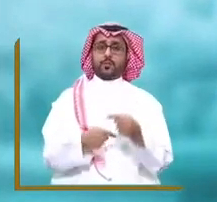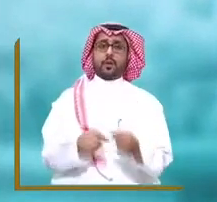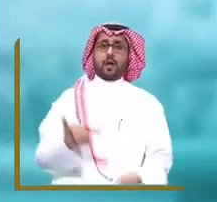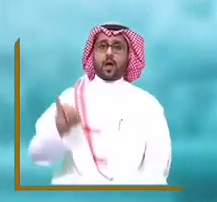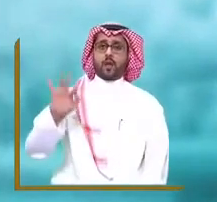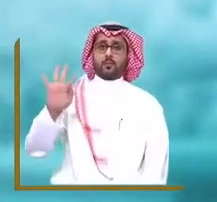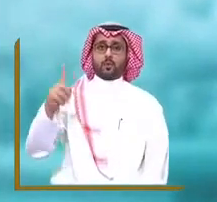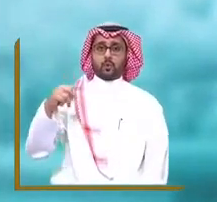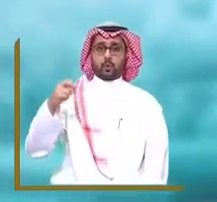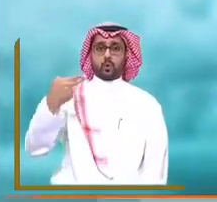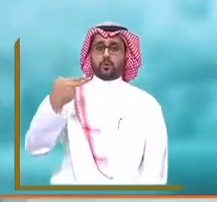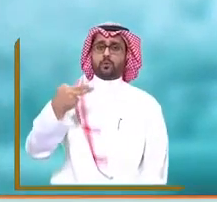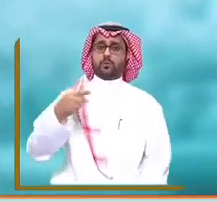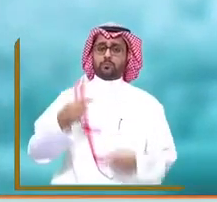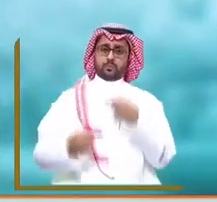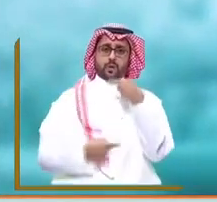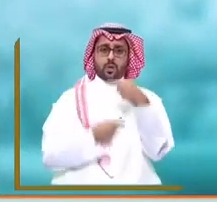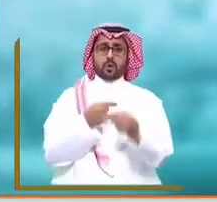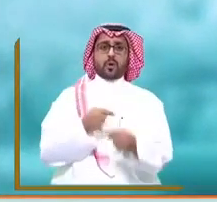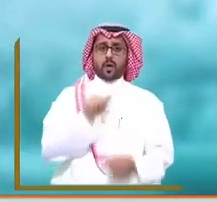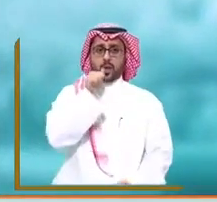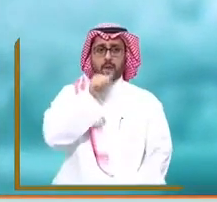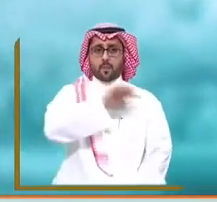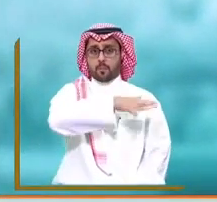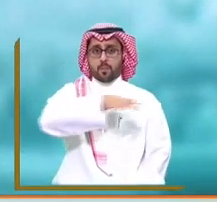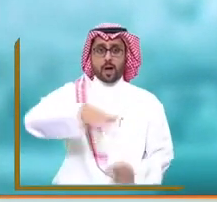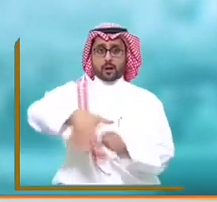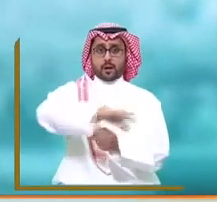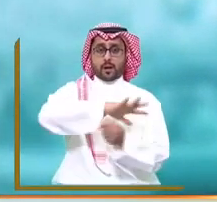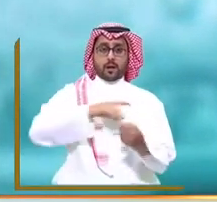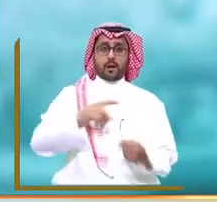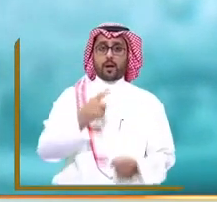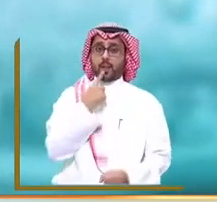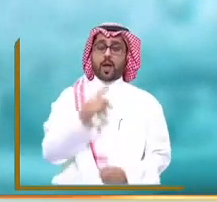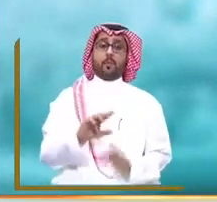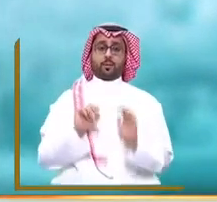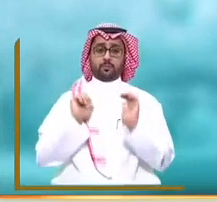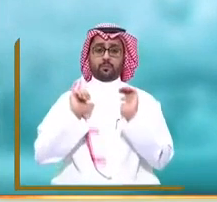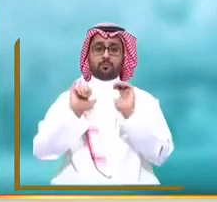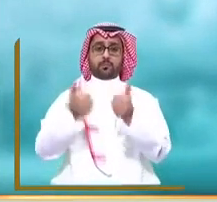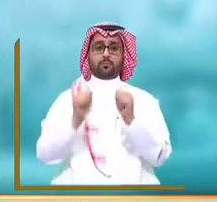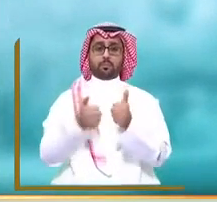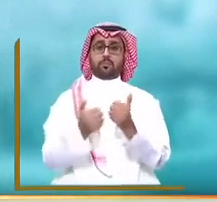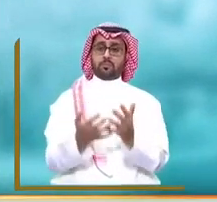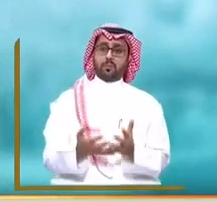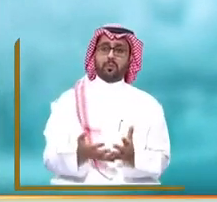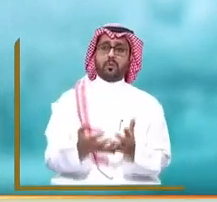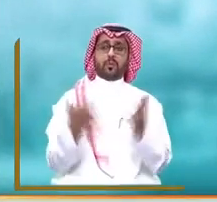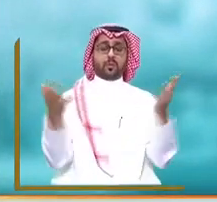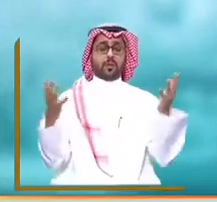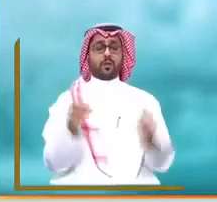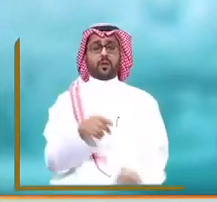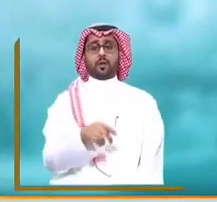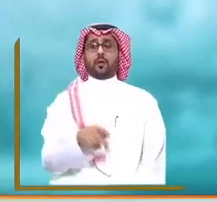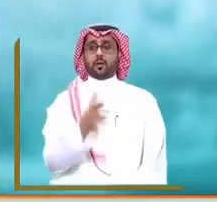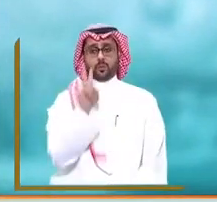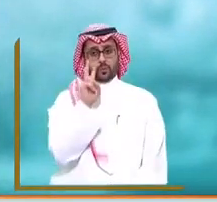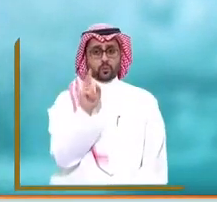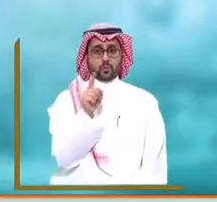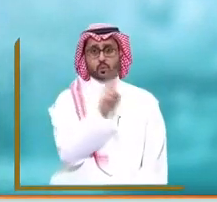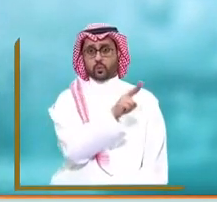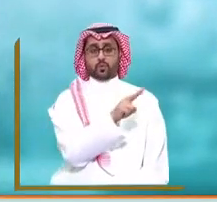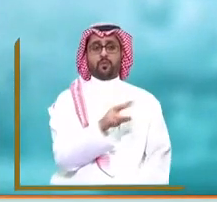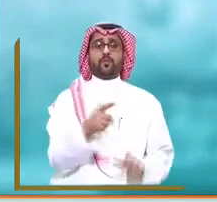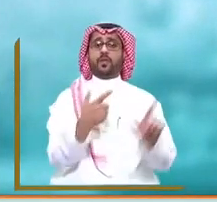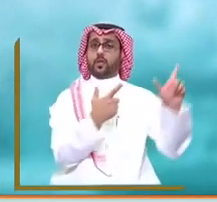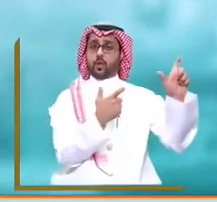تستمر المشاريع التنموية على ساحل البحر الأحمر، حيث دشنت مشاريع تنموية وتعليمية جديدة